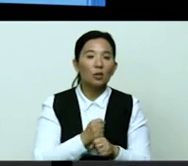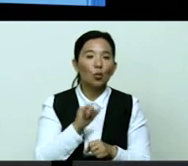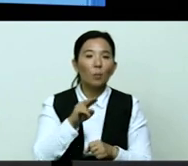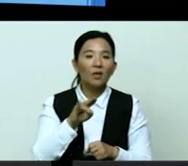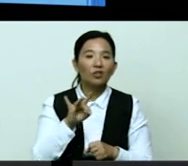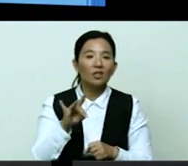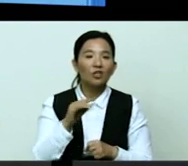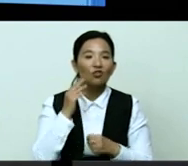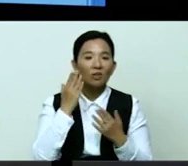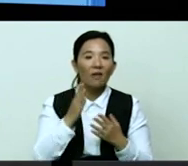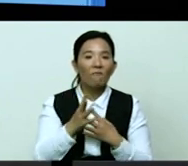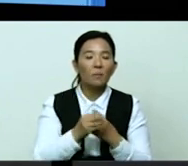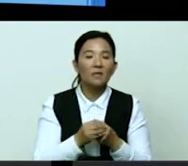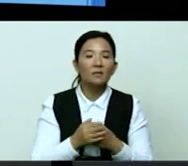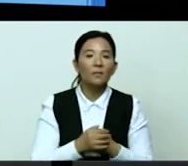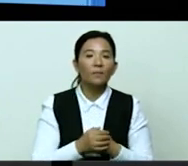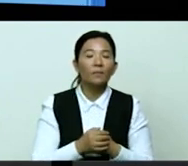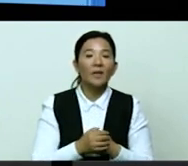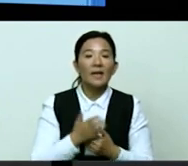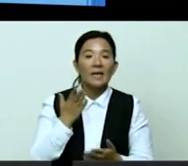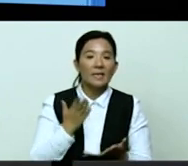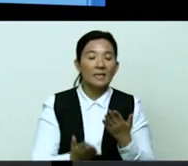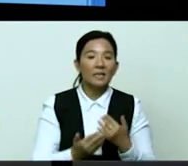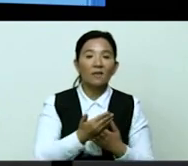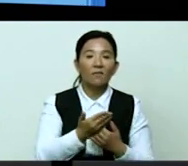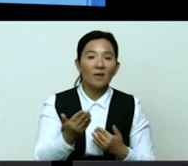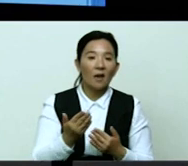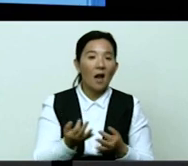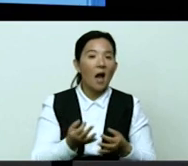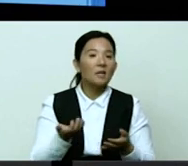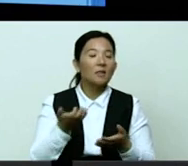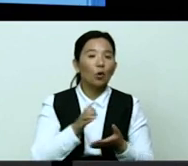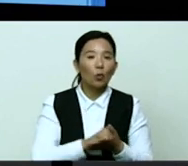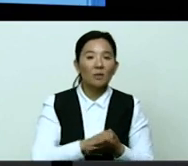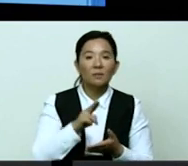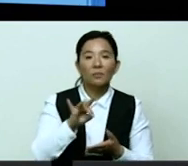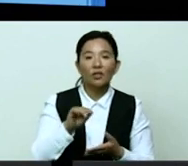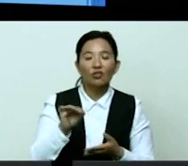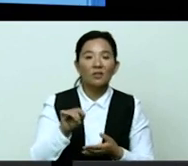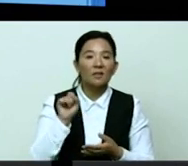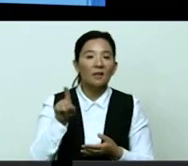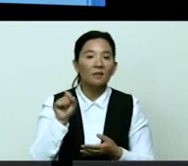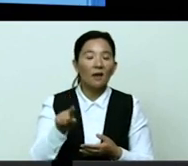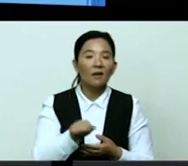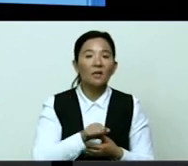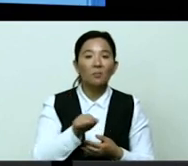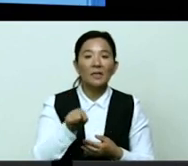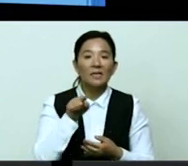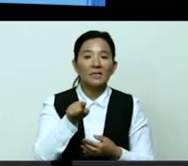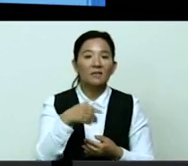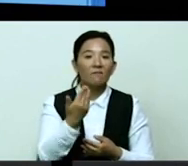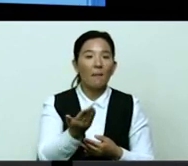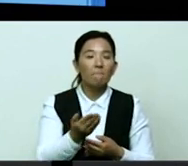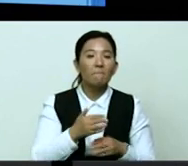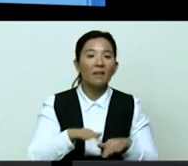упражнение «Читаем вместе». Если вы ознакомились с притчей «Золотая колыбель», то здесь вам